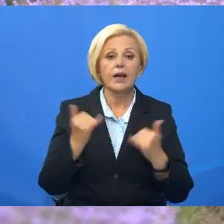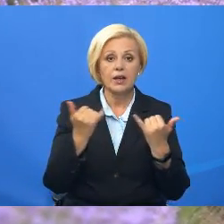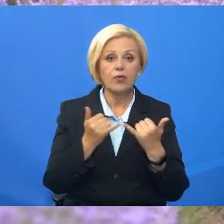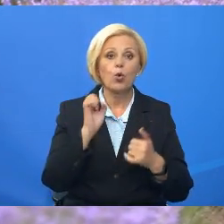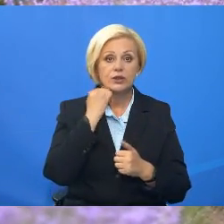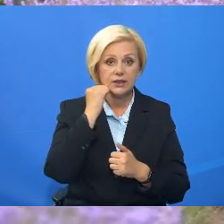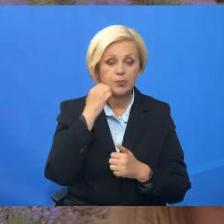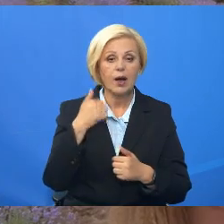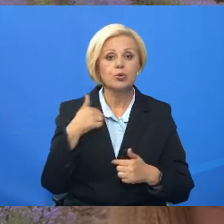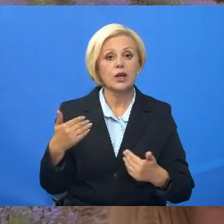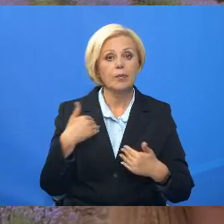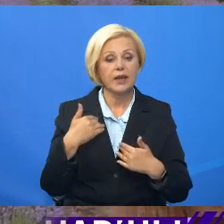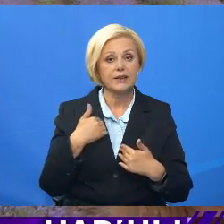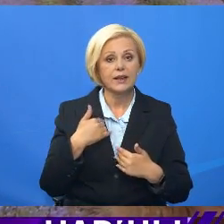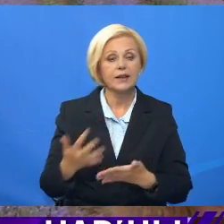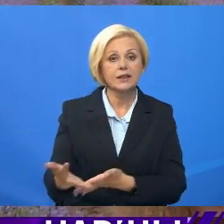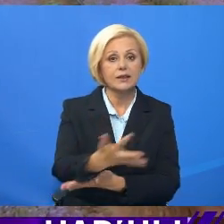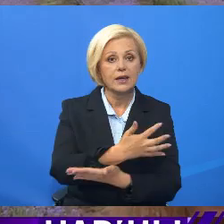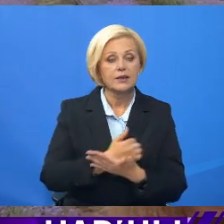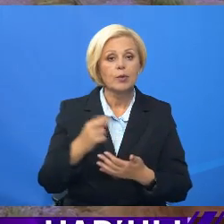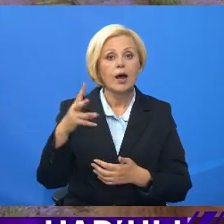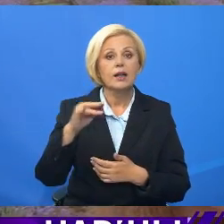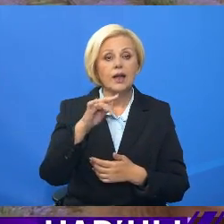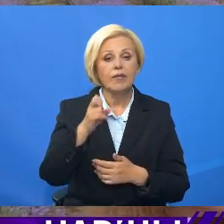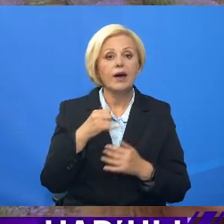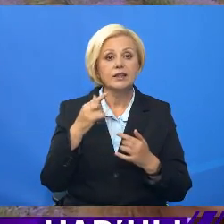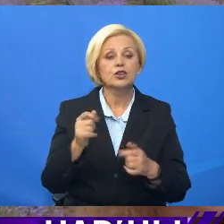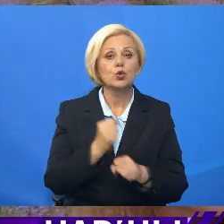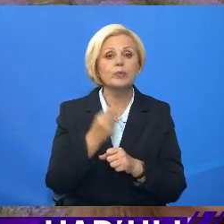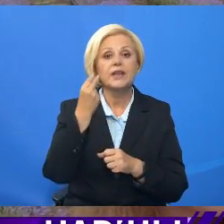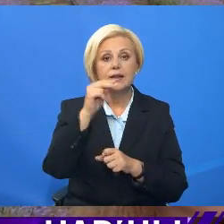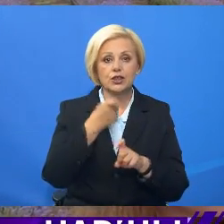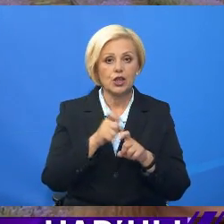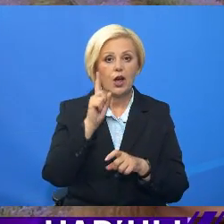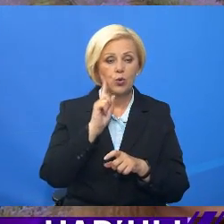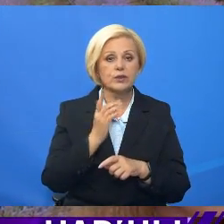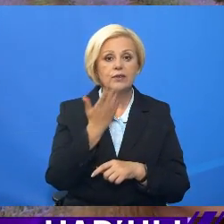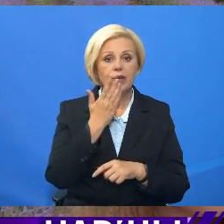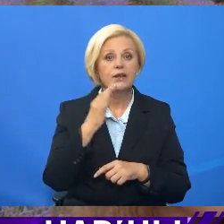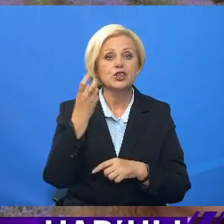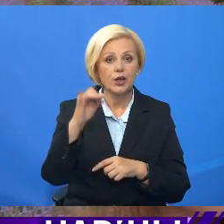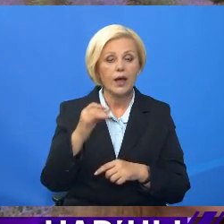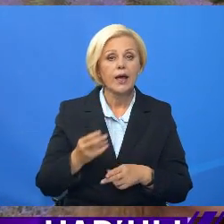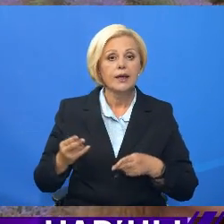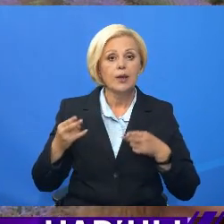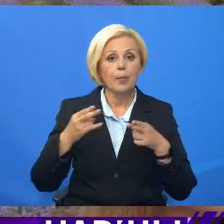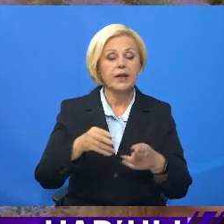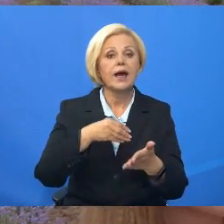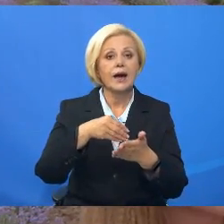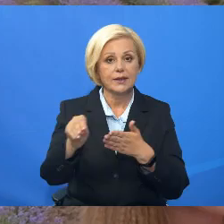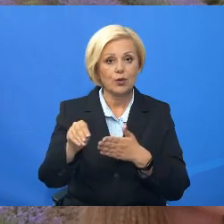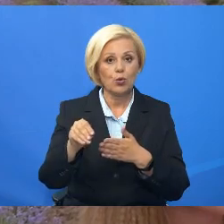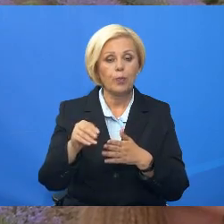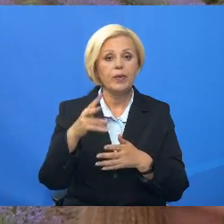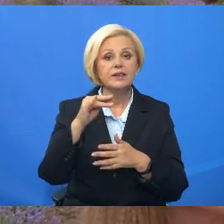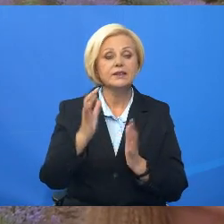бабушкам. Я захотела насобирать лаванды для того, чтобы делать чай. Очень вкусный, ароматный чай. Приехала сюда купить кустик